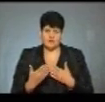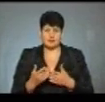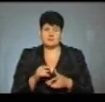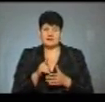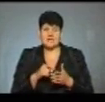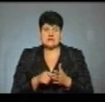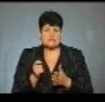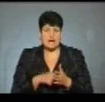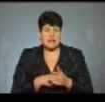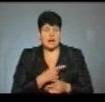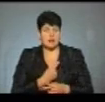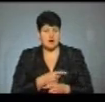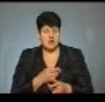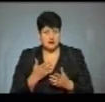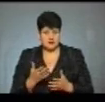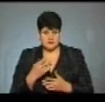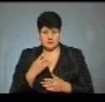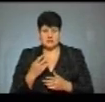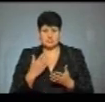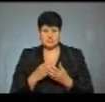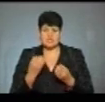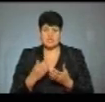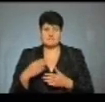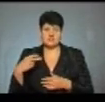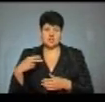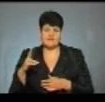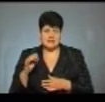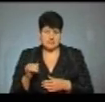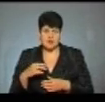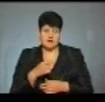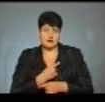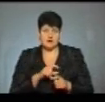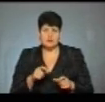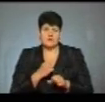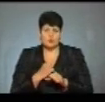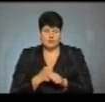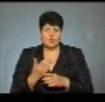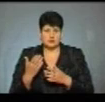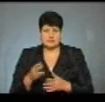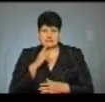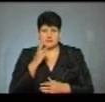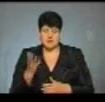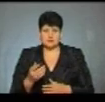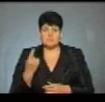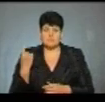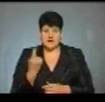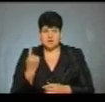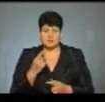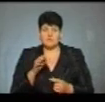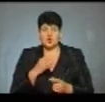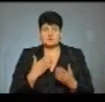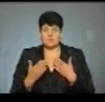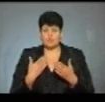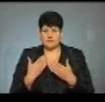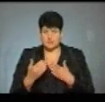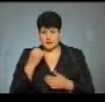закриття лікарень, зокрема, що йдеться про Вишнівецьку лікарню, і роботи, і традиційно зарплату. Перше про спілкування. Я